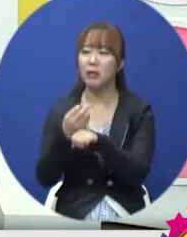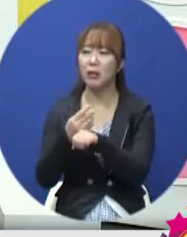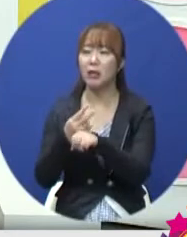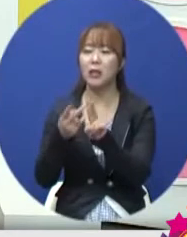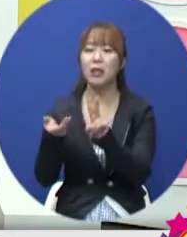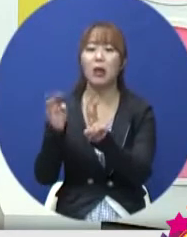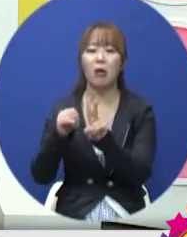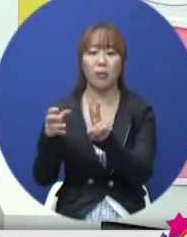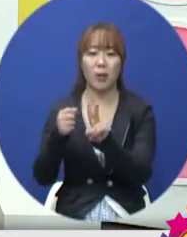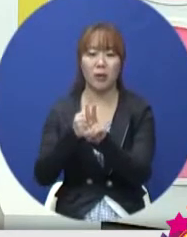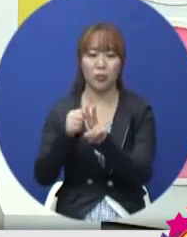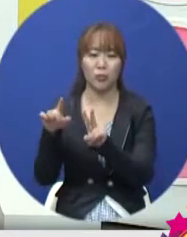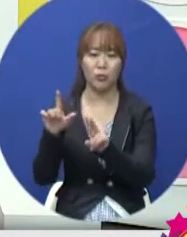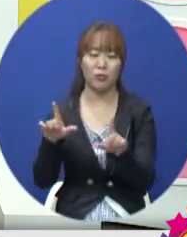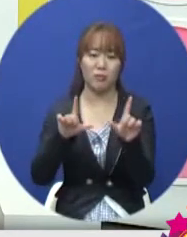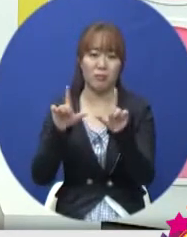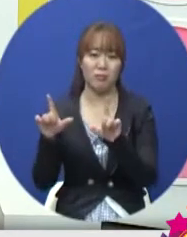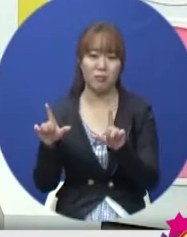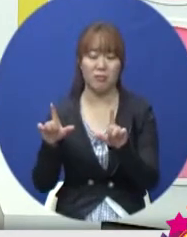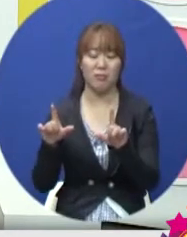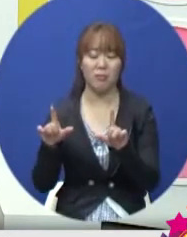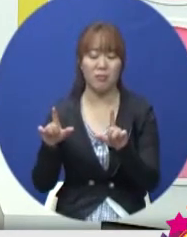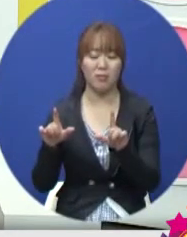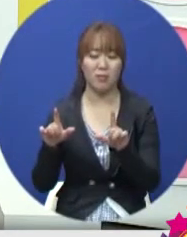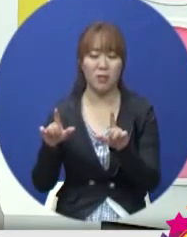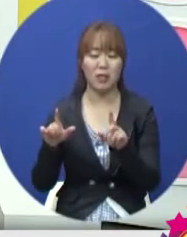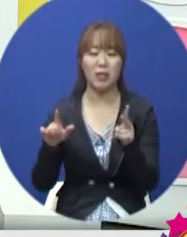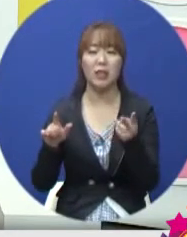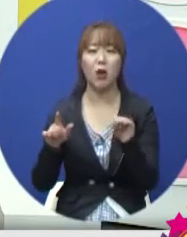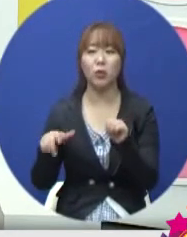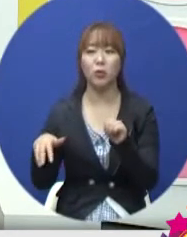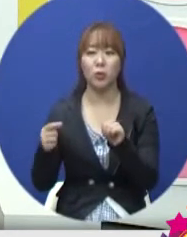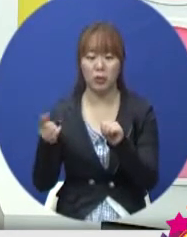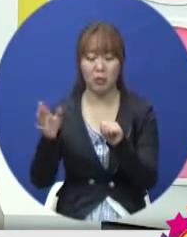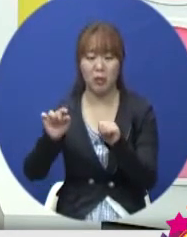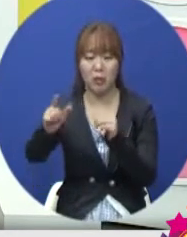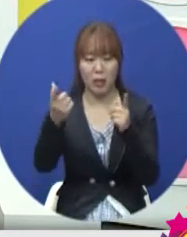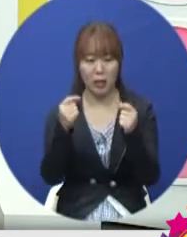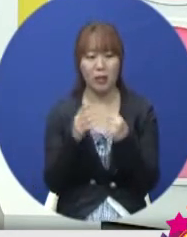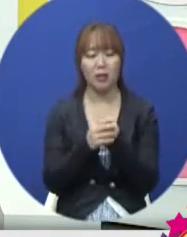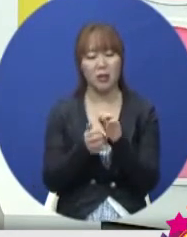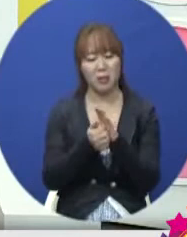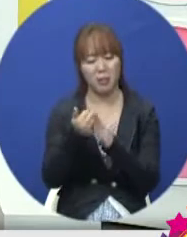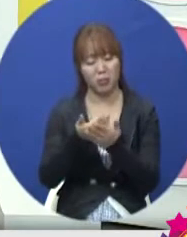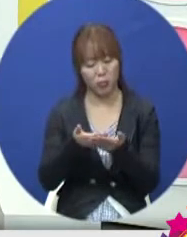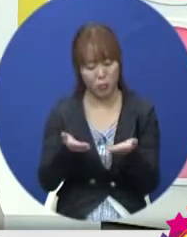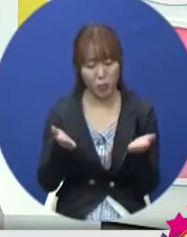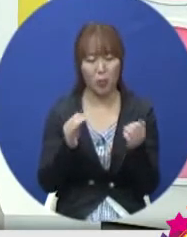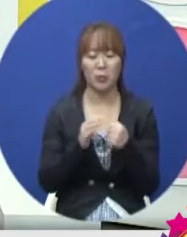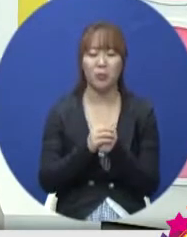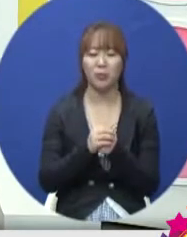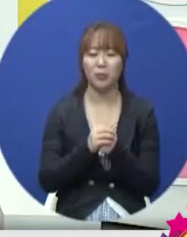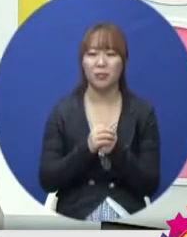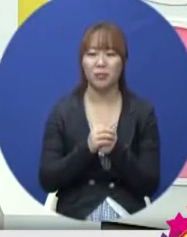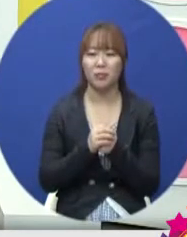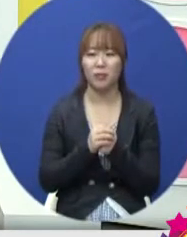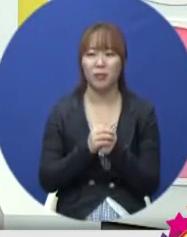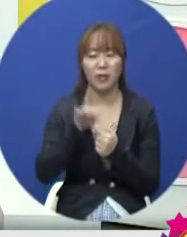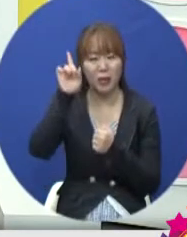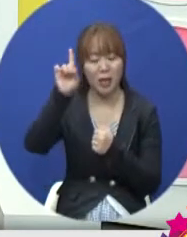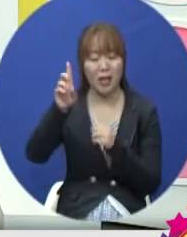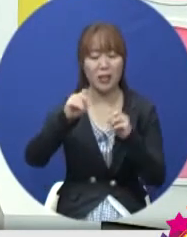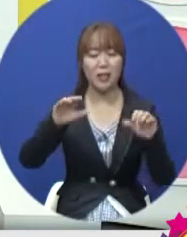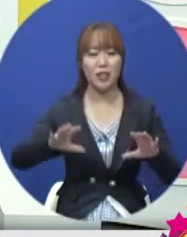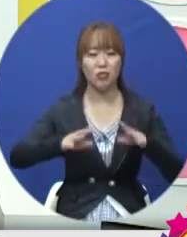초를 가지고 사는 거야. 네. 그런 건데, 이 복지방송에서 이 희망을 주고, 내일의 지구의